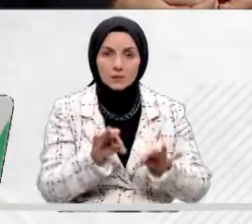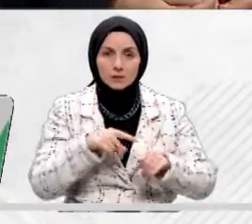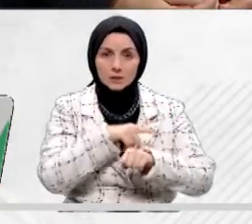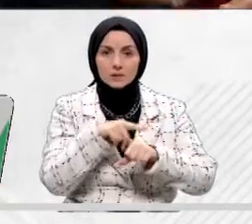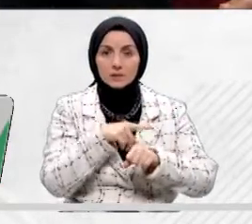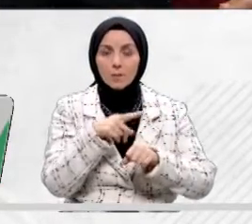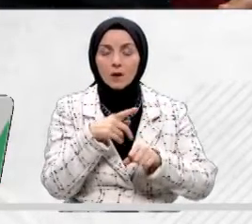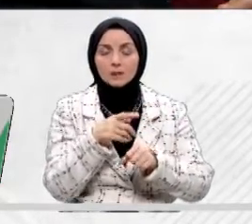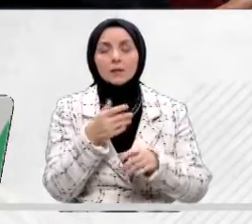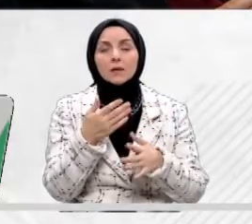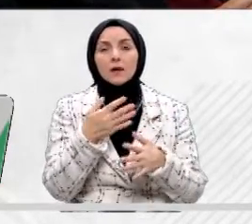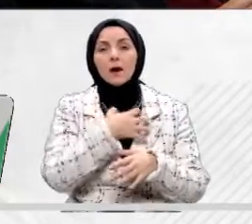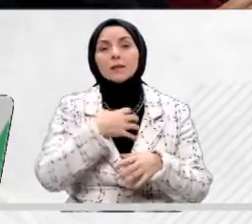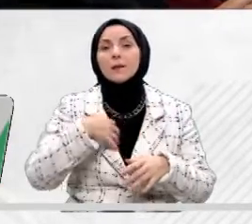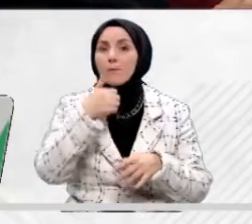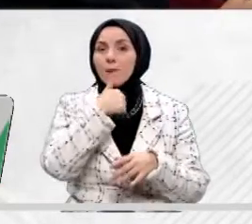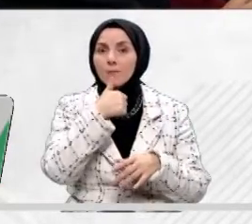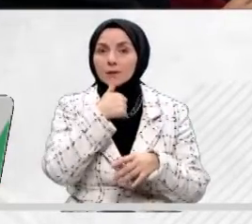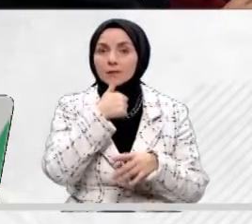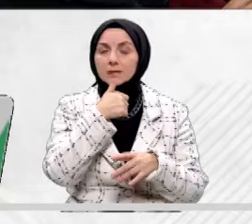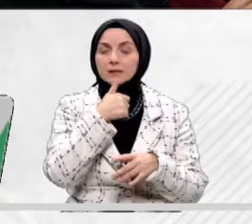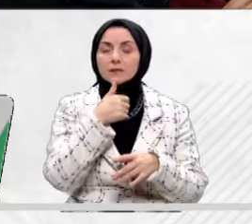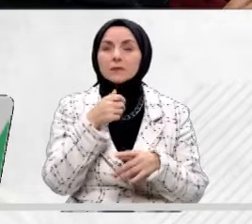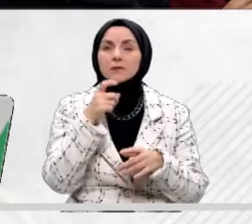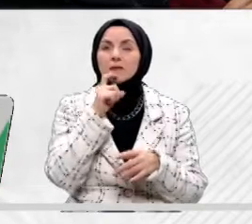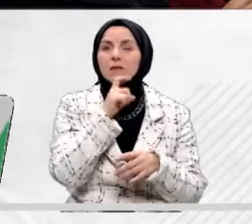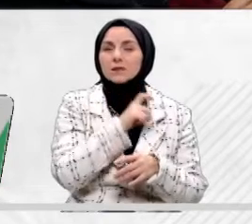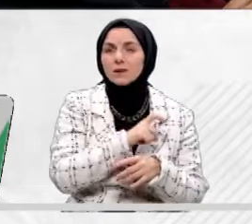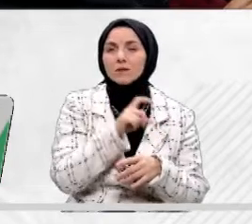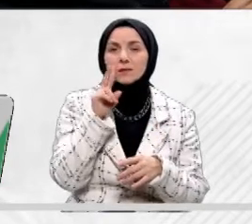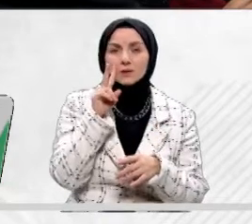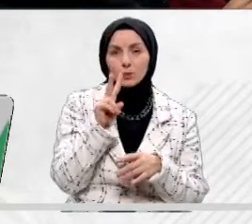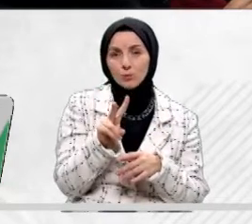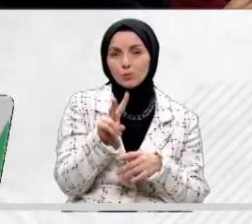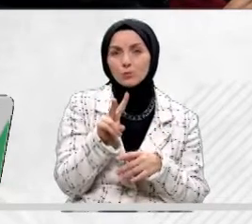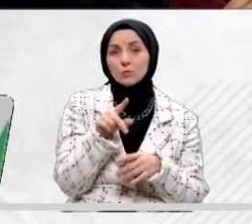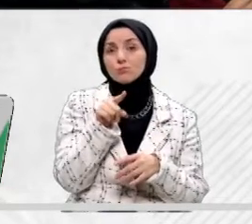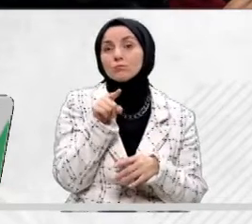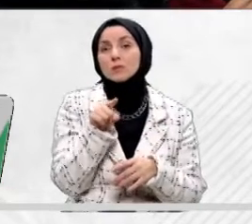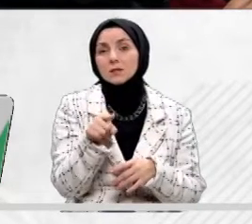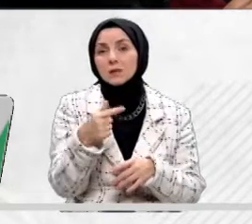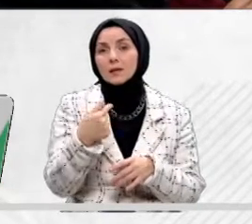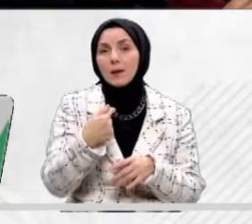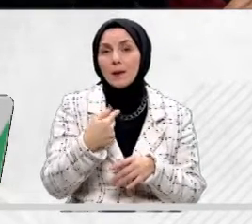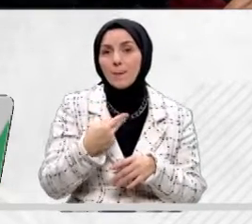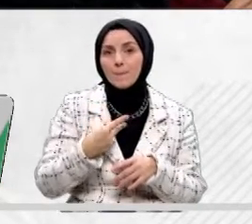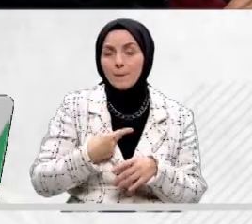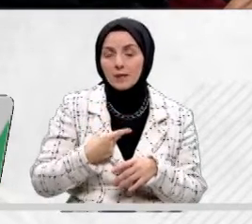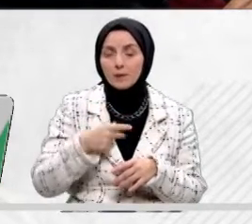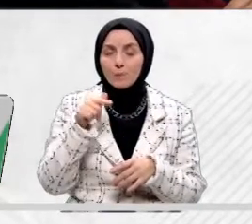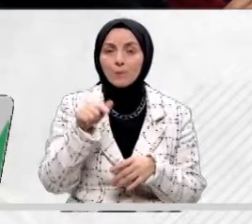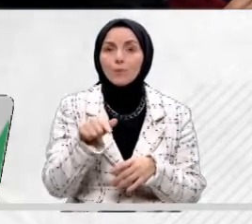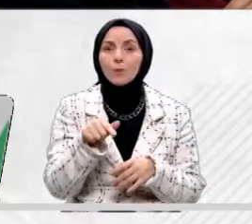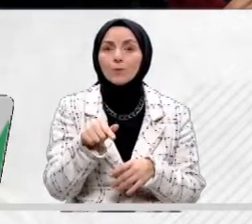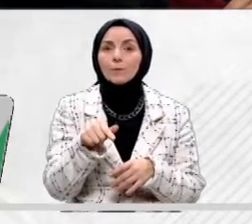görüyoruz yani sosyalleşme dediğiniz sizin benim bu yaşımızda bile sosyal anlamda